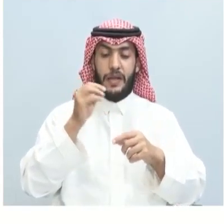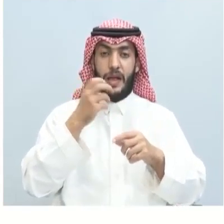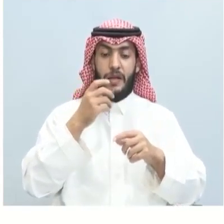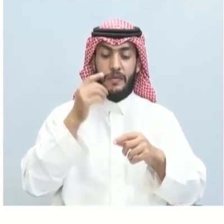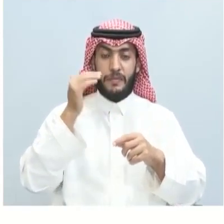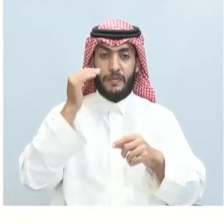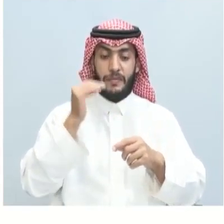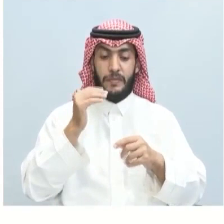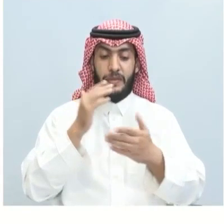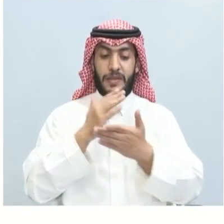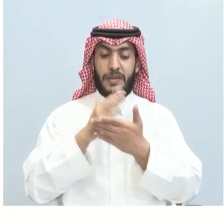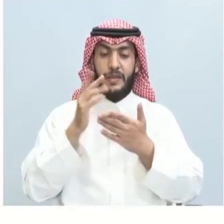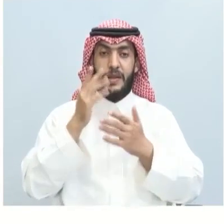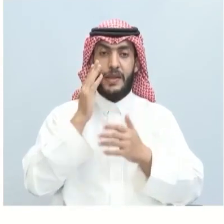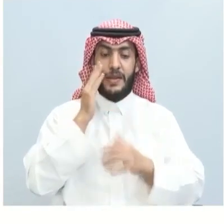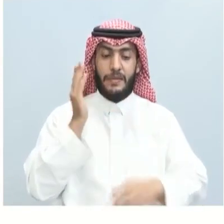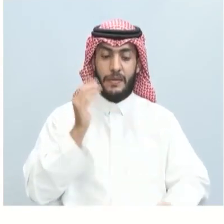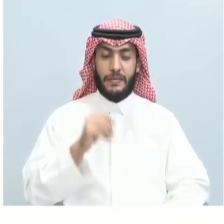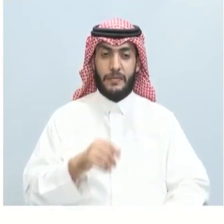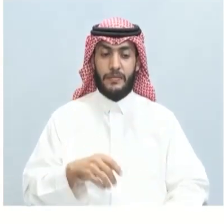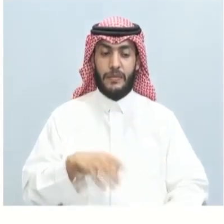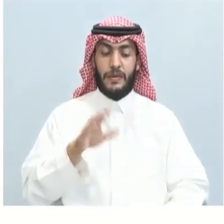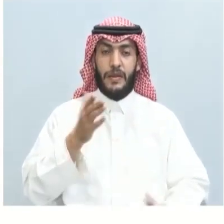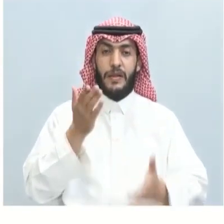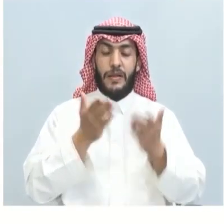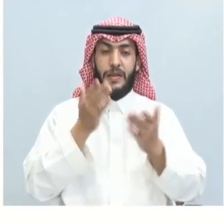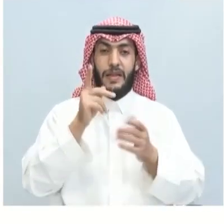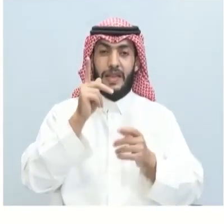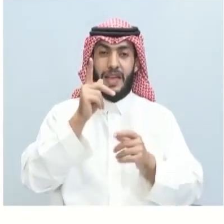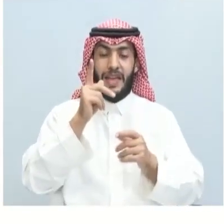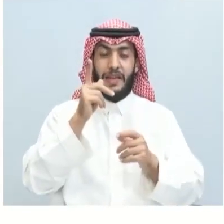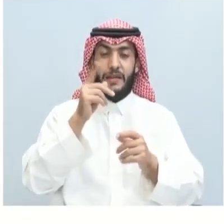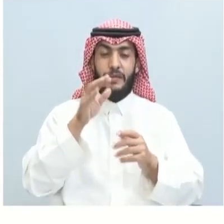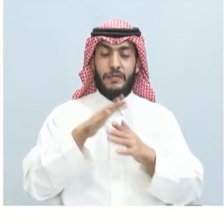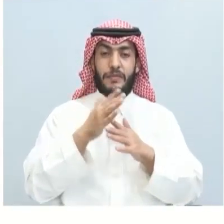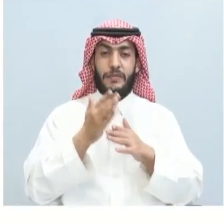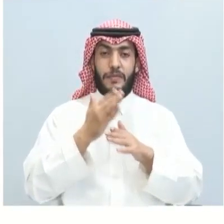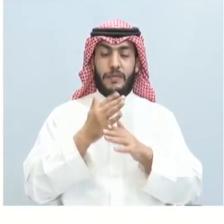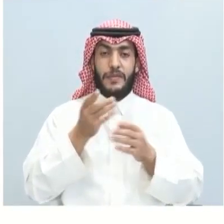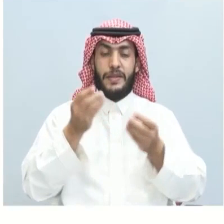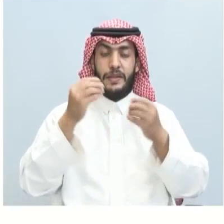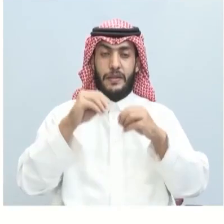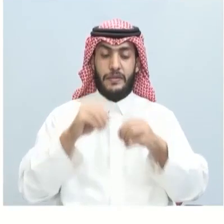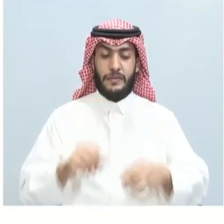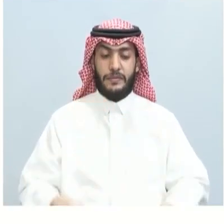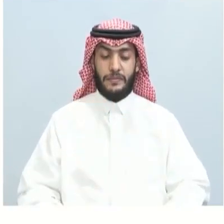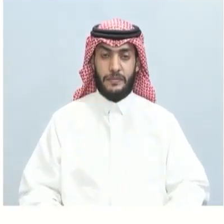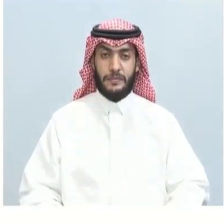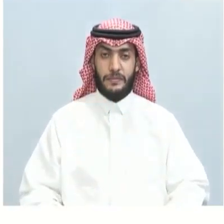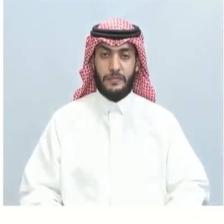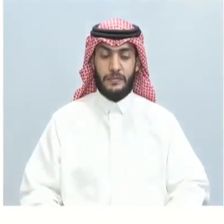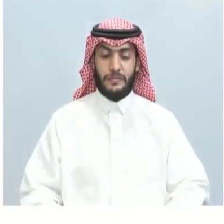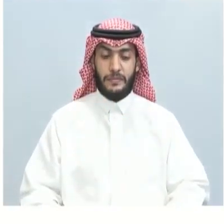ينزاح الاتزان نحو اليمين هنا قيمه الكي اي كيو ماذا تزيد احسنتم اذا